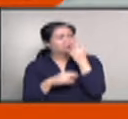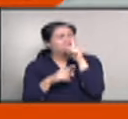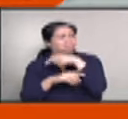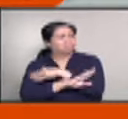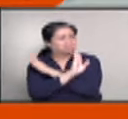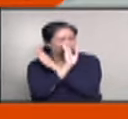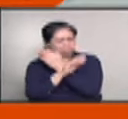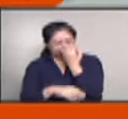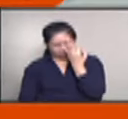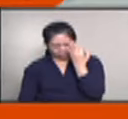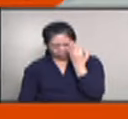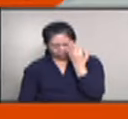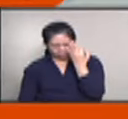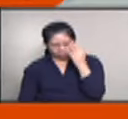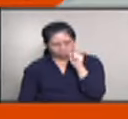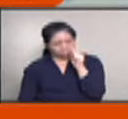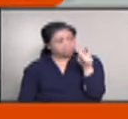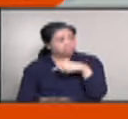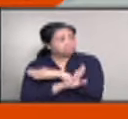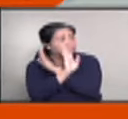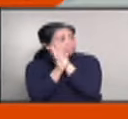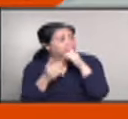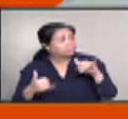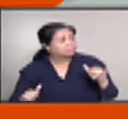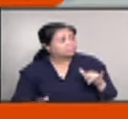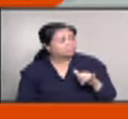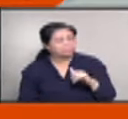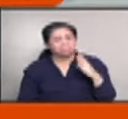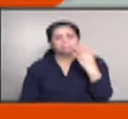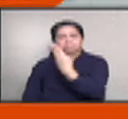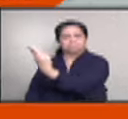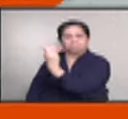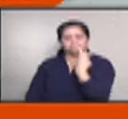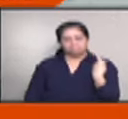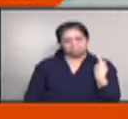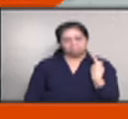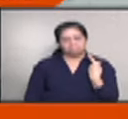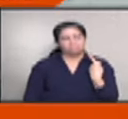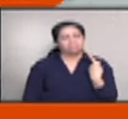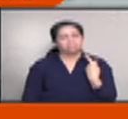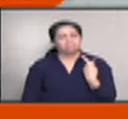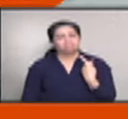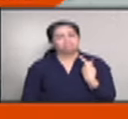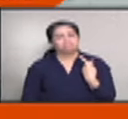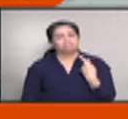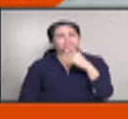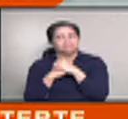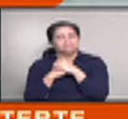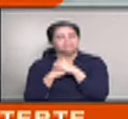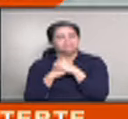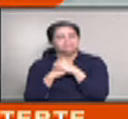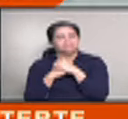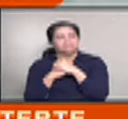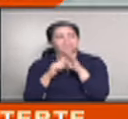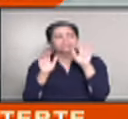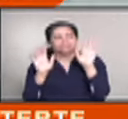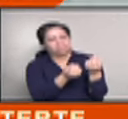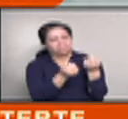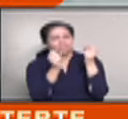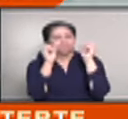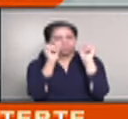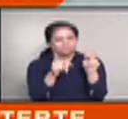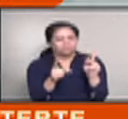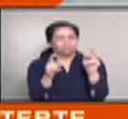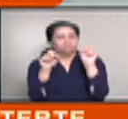Davao Friday, so sa Saturday, nasa Davao ka pa rin. Babalik na po ng, babalik po kami ng hapon kasi. Ganito na lang po,